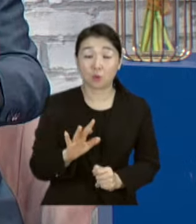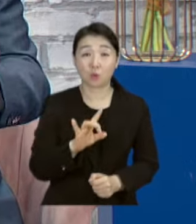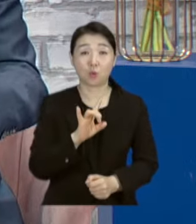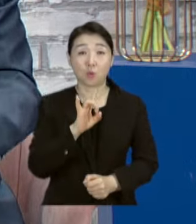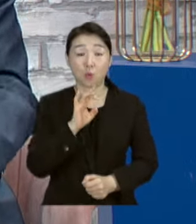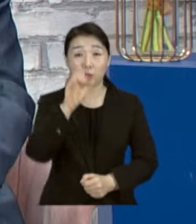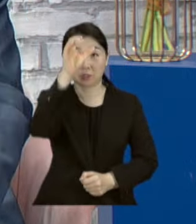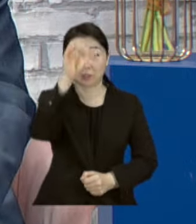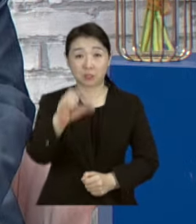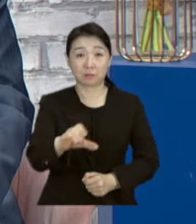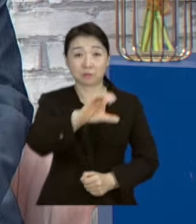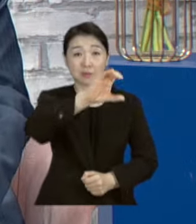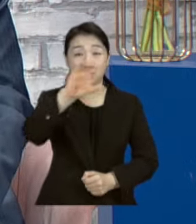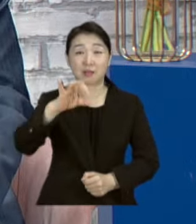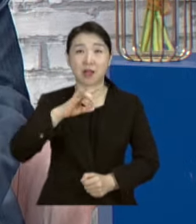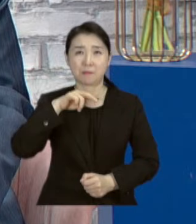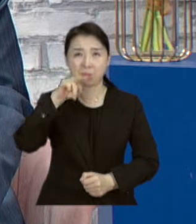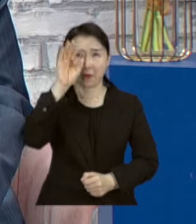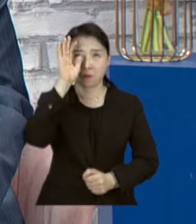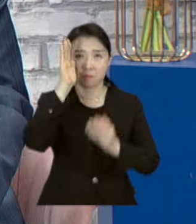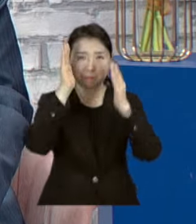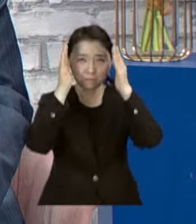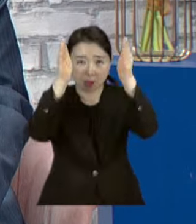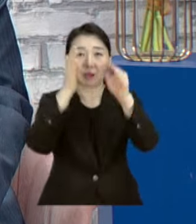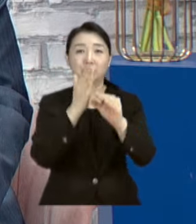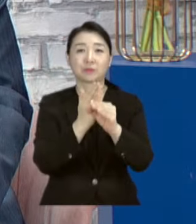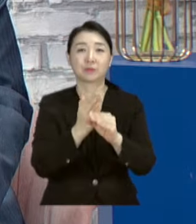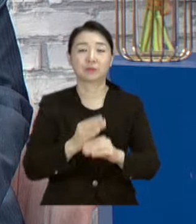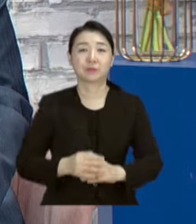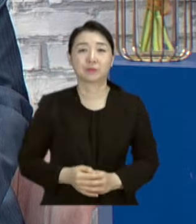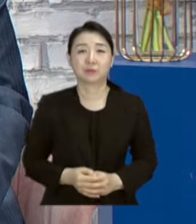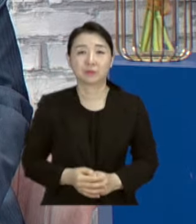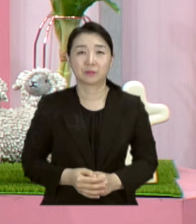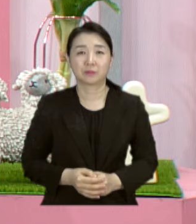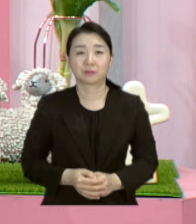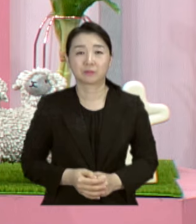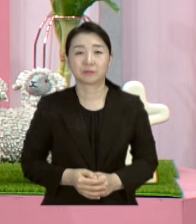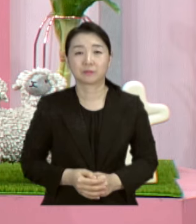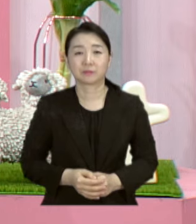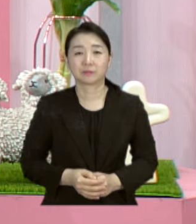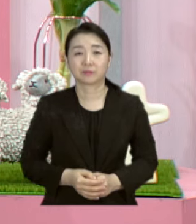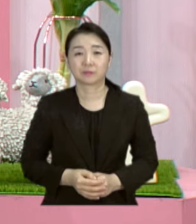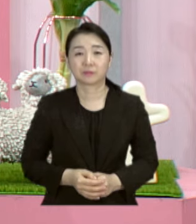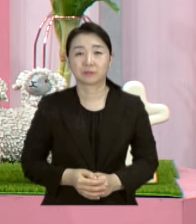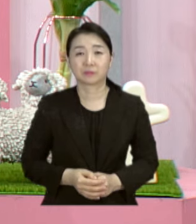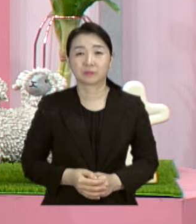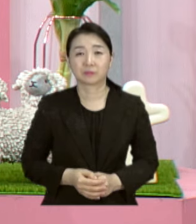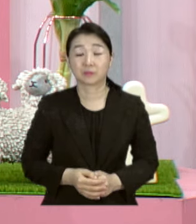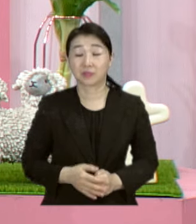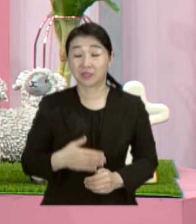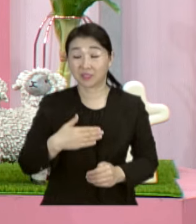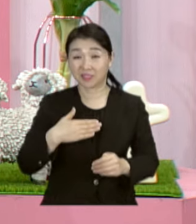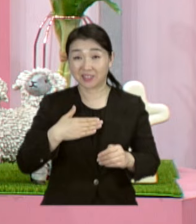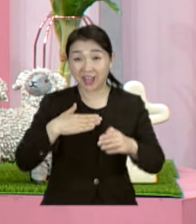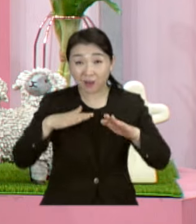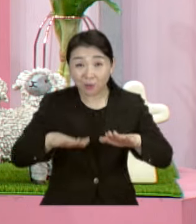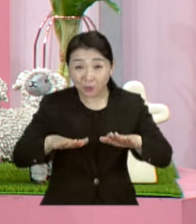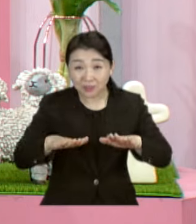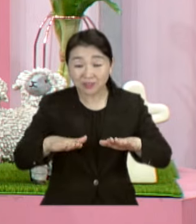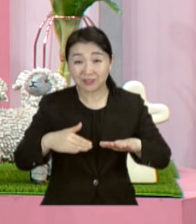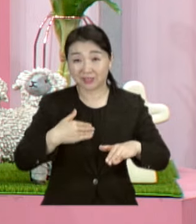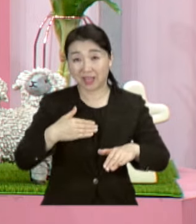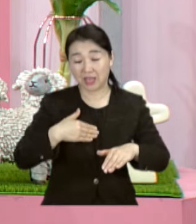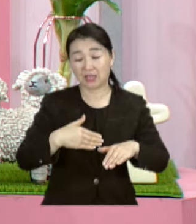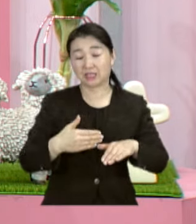그냥 십자가만 네. 아. 예, 주님 앞에 그러셨구나. 그러니까 저희 오늘은 그날의 결단의 네.